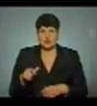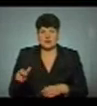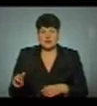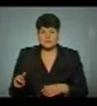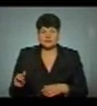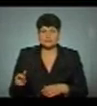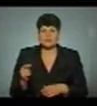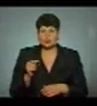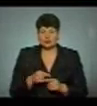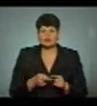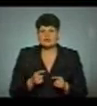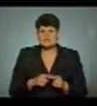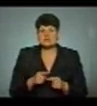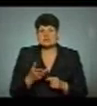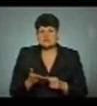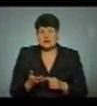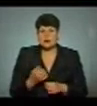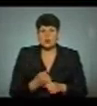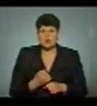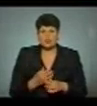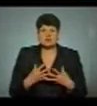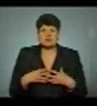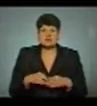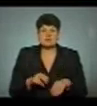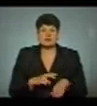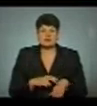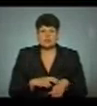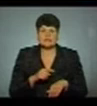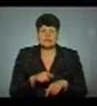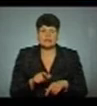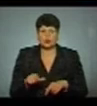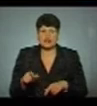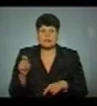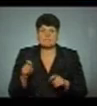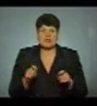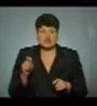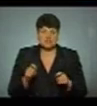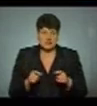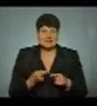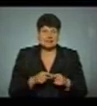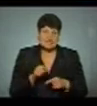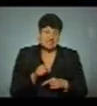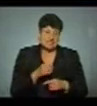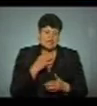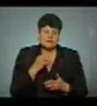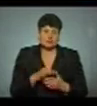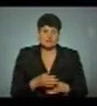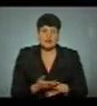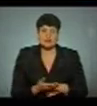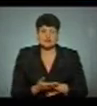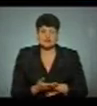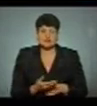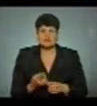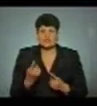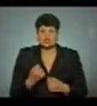Тому це така, скажімо, робота сімейного лікаря і тих людей, які приїжджають. Це їхня відповідальність. Тобто їхня відповідальність. Ну, на